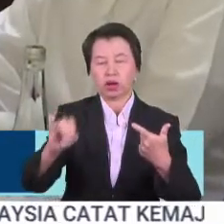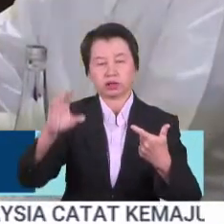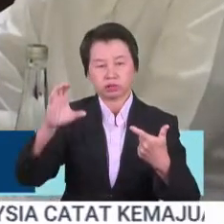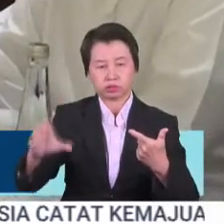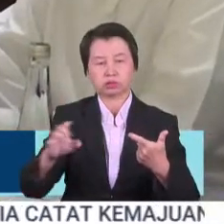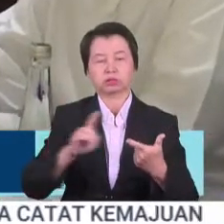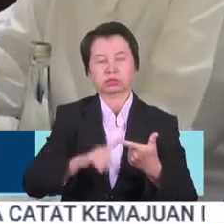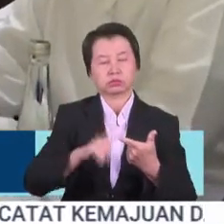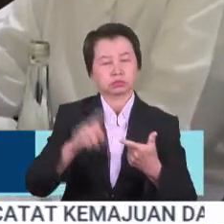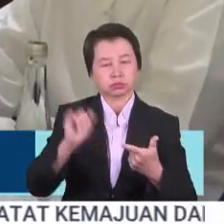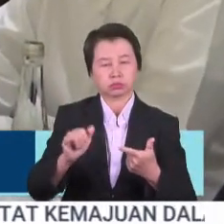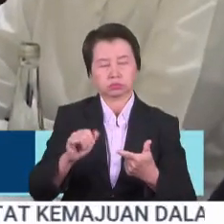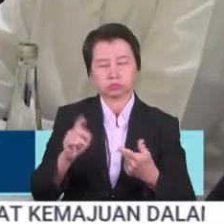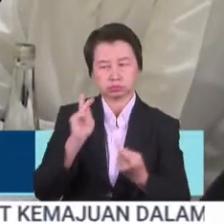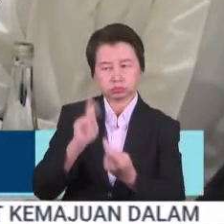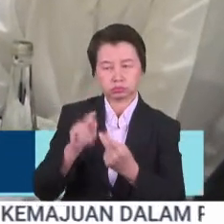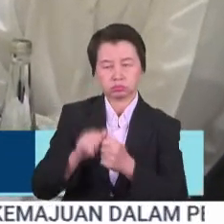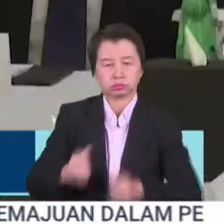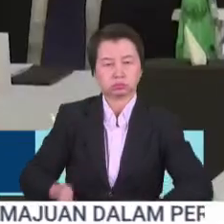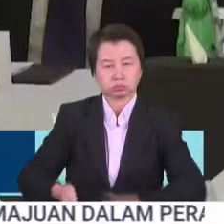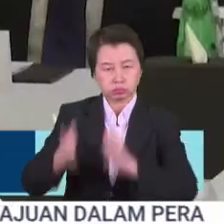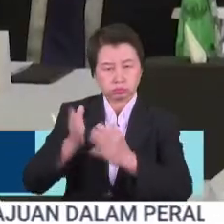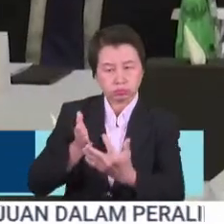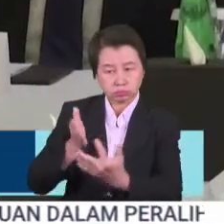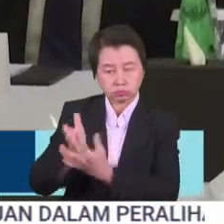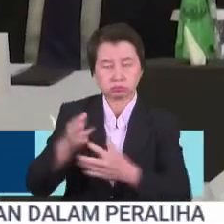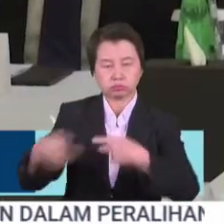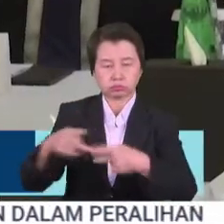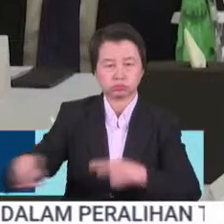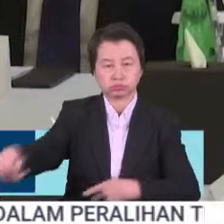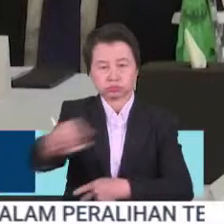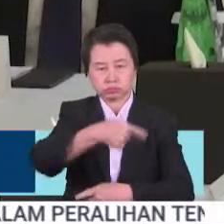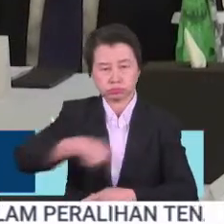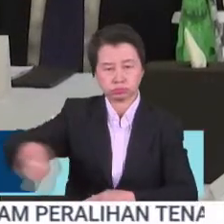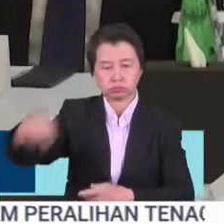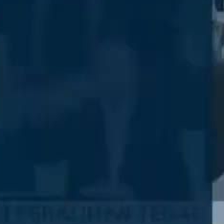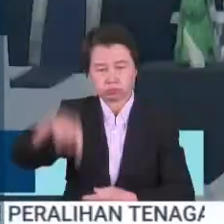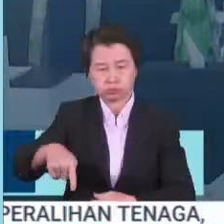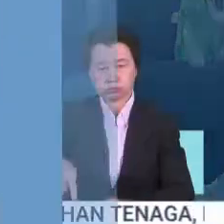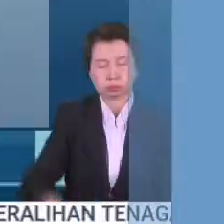juga signifikan sebagai laluan negara menembusi pasaran di rantau ini.